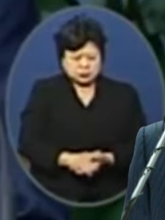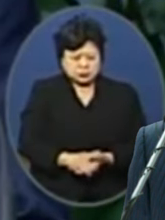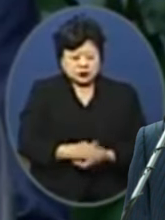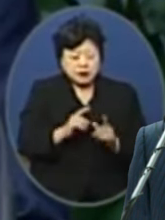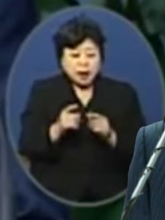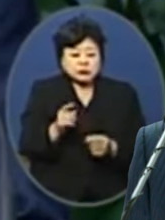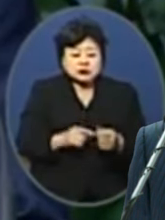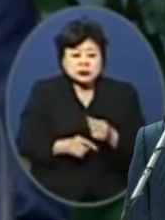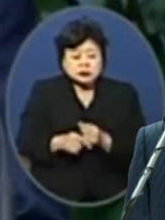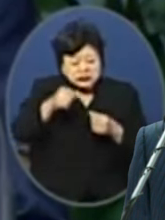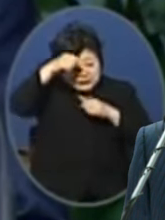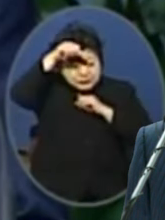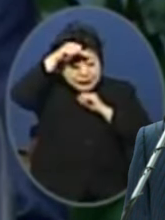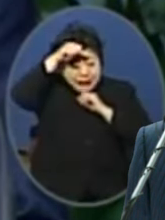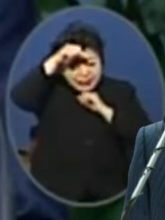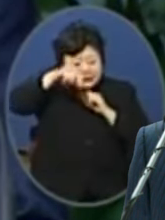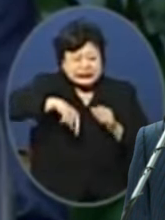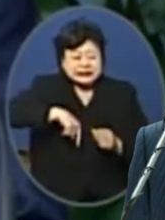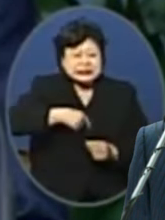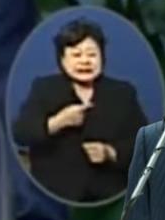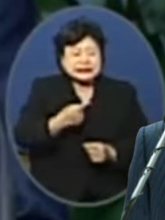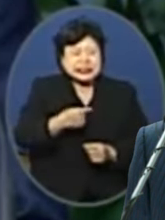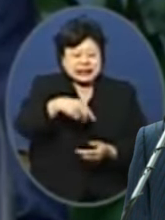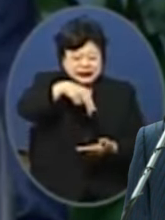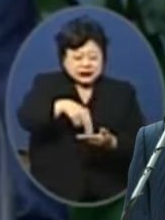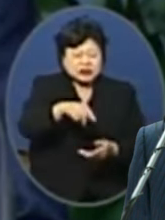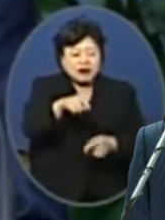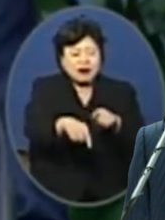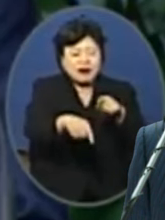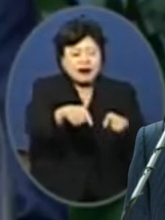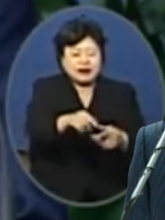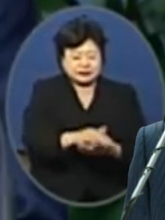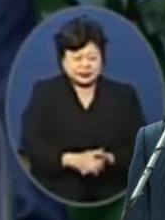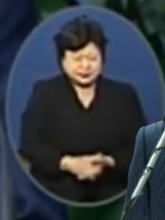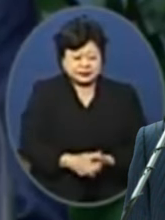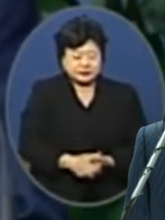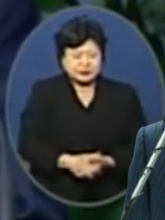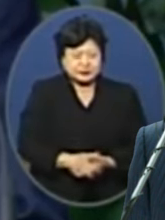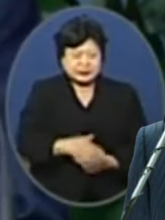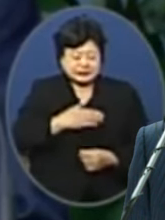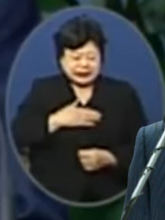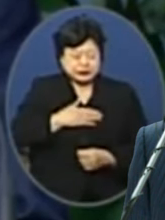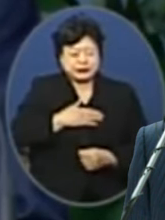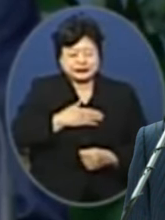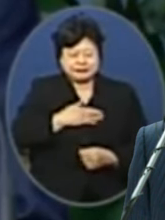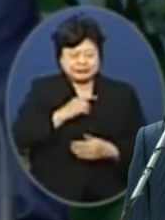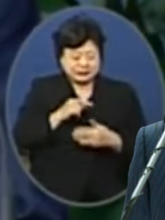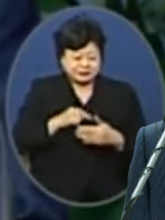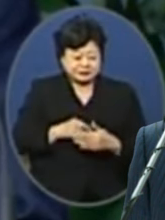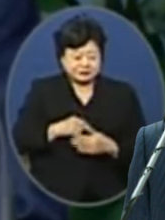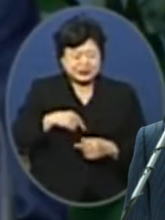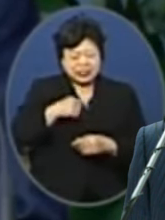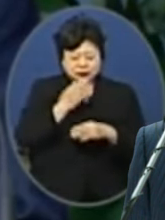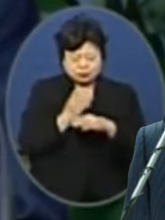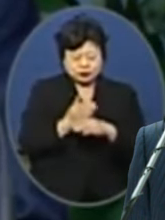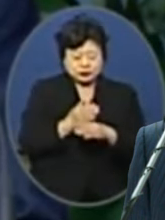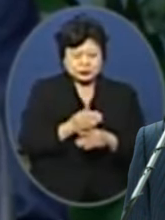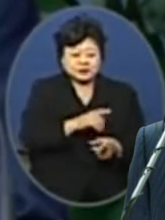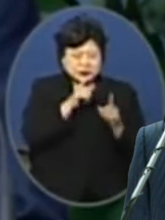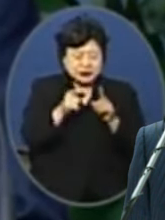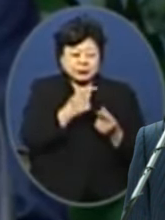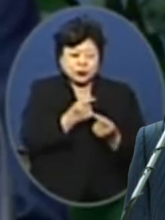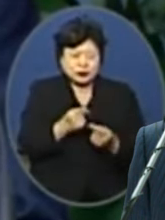말은 뭐냐면 신발은 자기가 신고 서서 걸어가는 자존심을 말하는 것입니다 자기 중심의 생활을 말하는